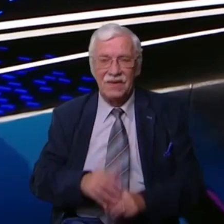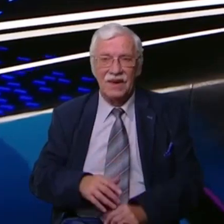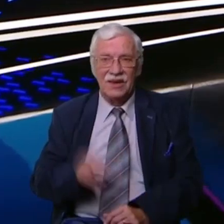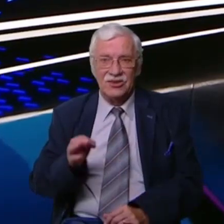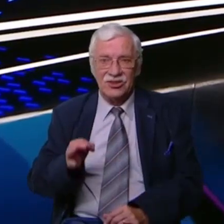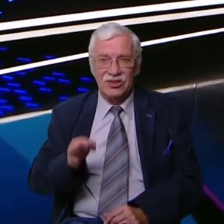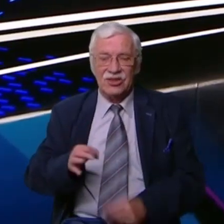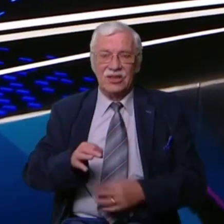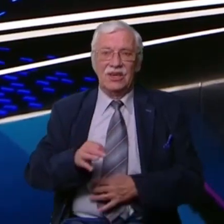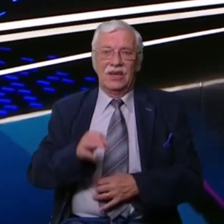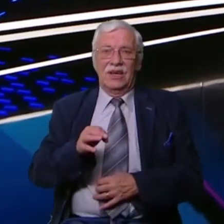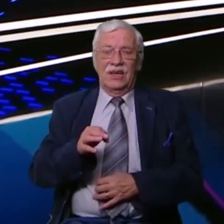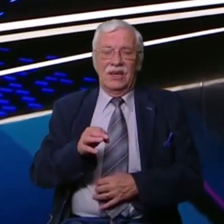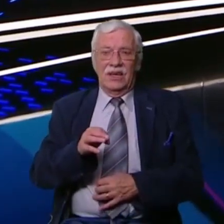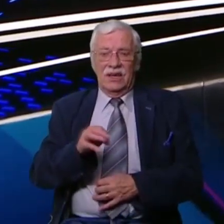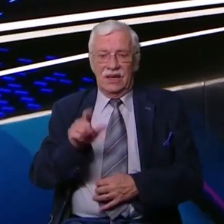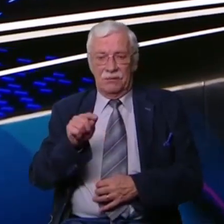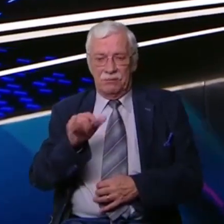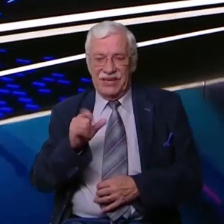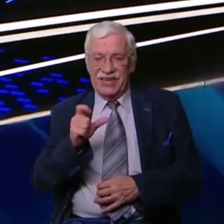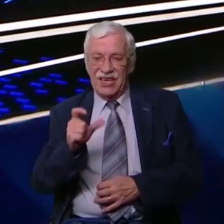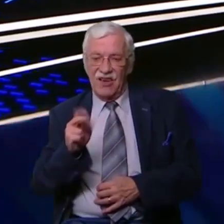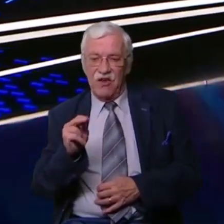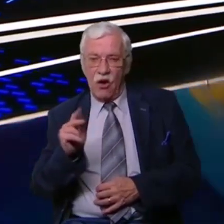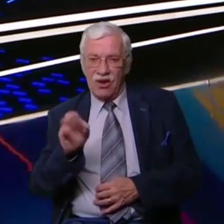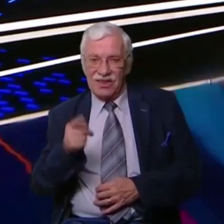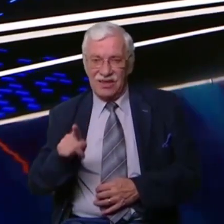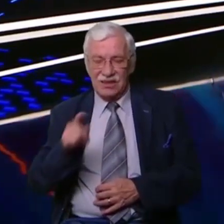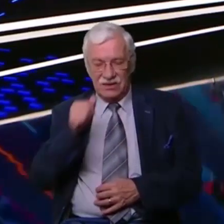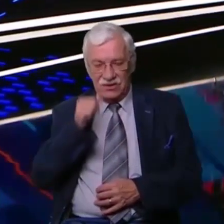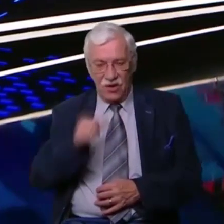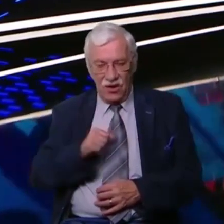w dzisiejszym Eurostory Jordan Pickford, no bo on